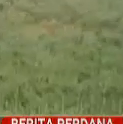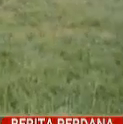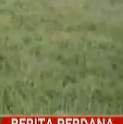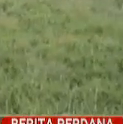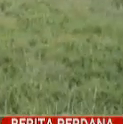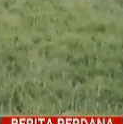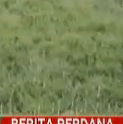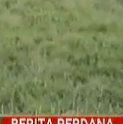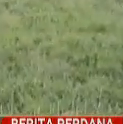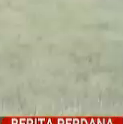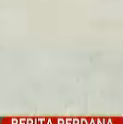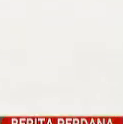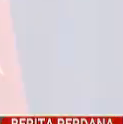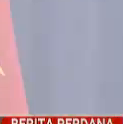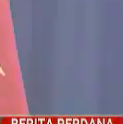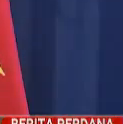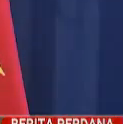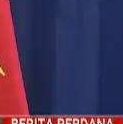barut.